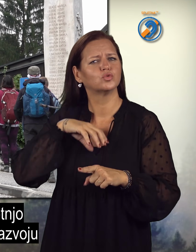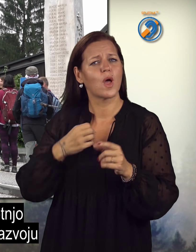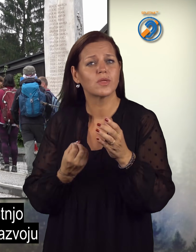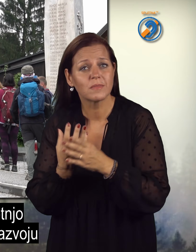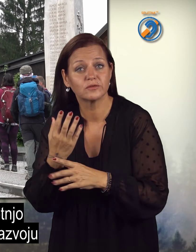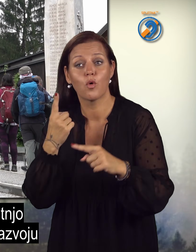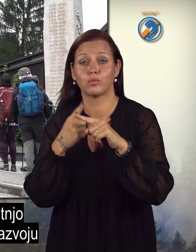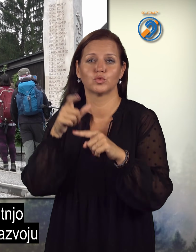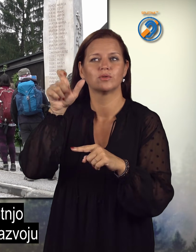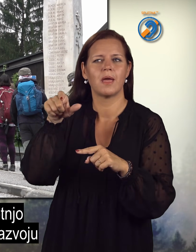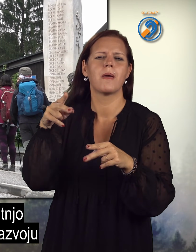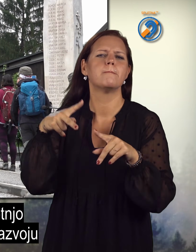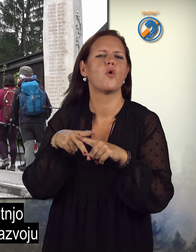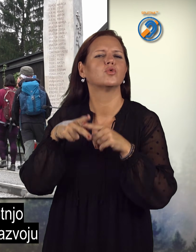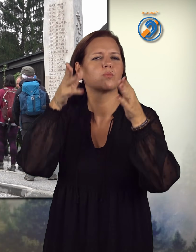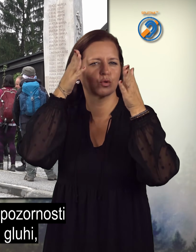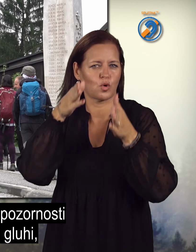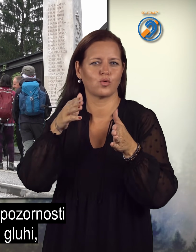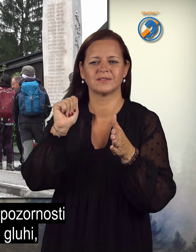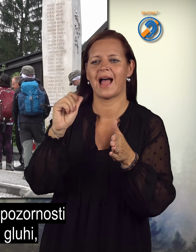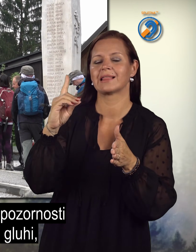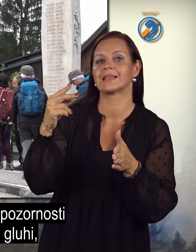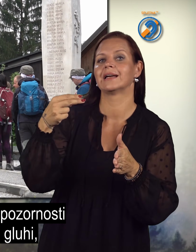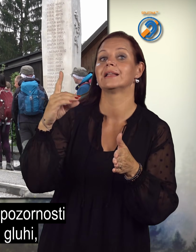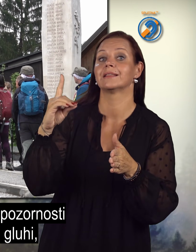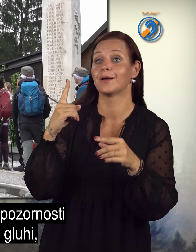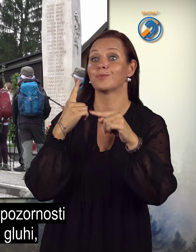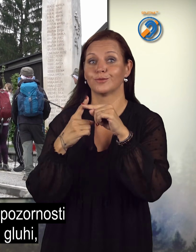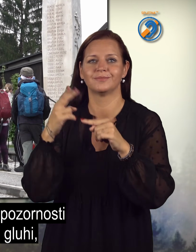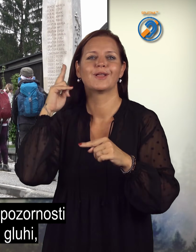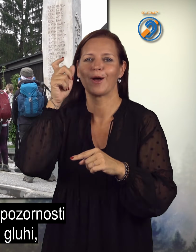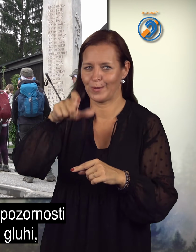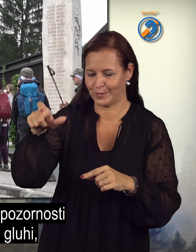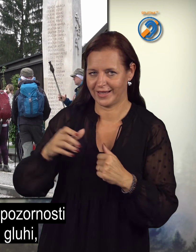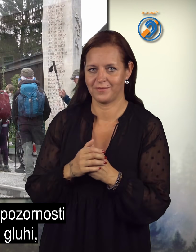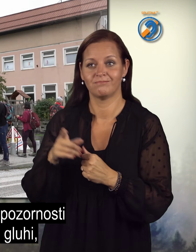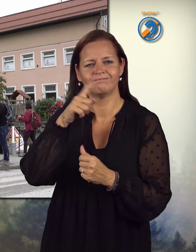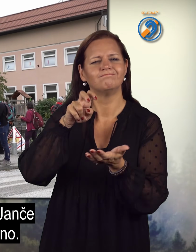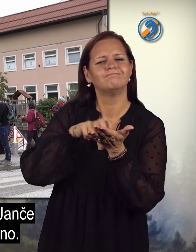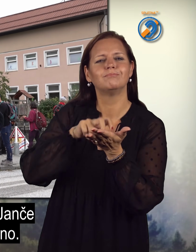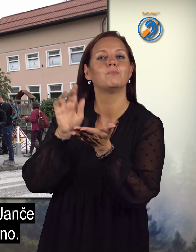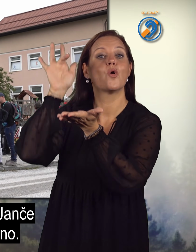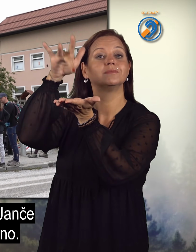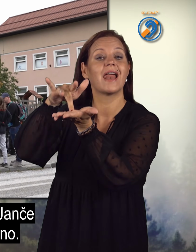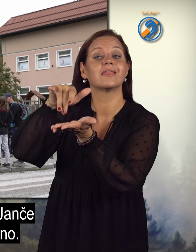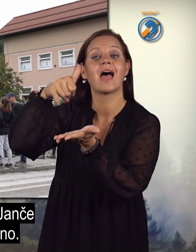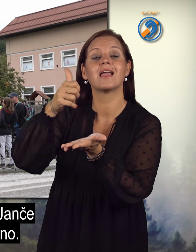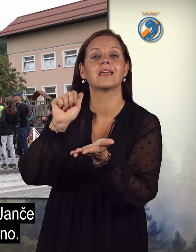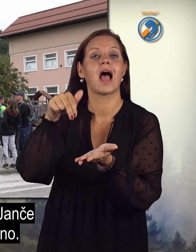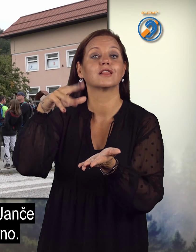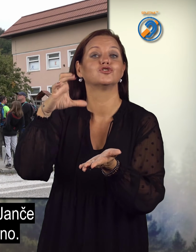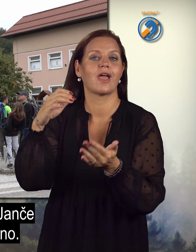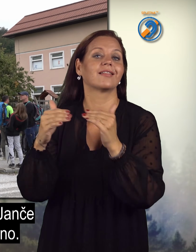z motnjo v duševnem razvoju in osebe z motnjo pozornosti ADHD ter gluhi, povzpelo